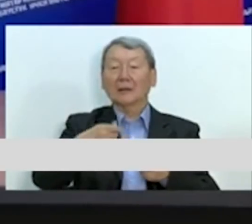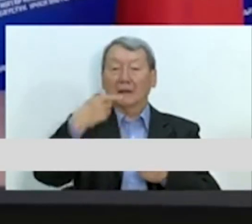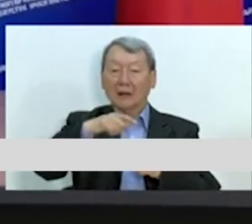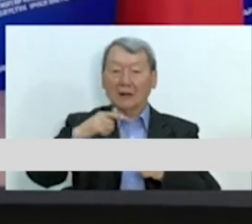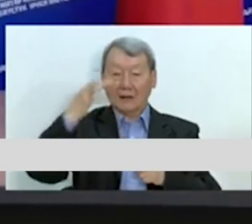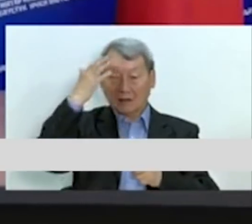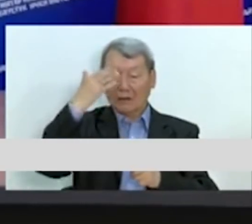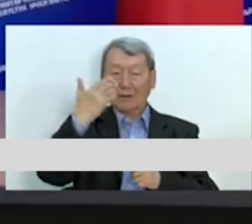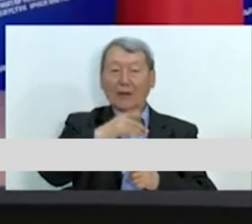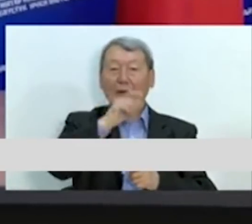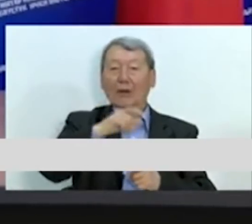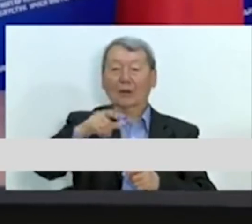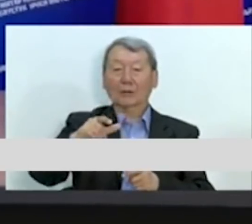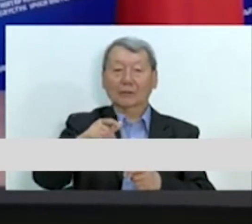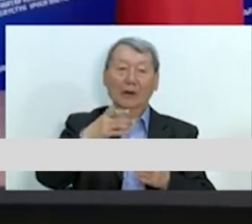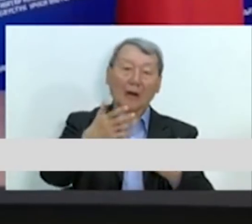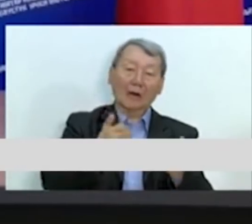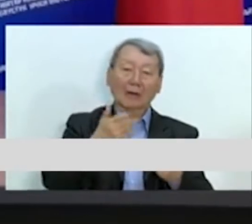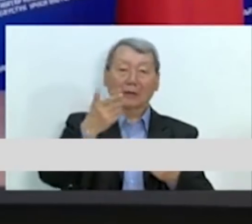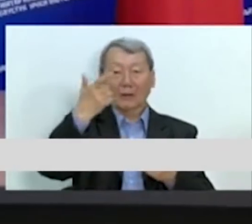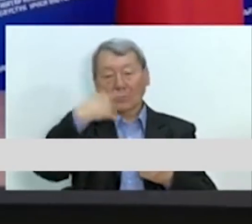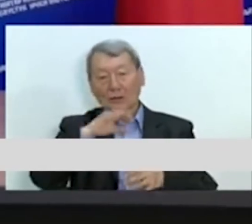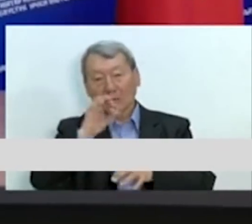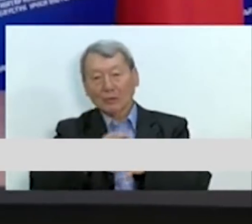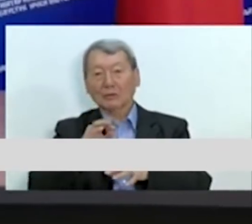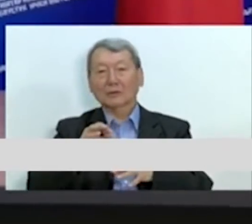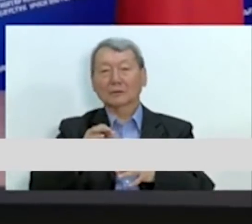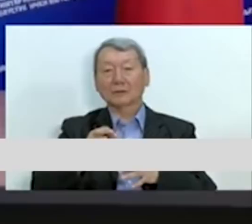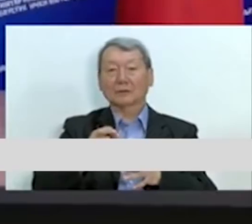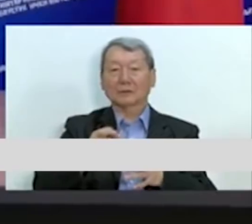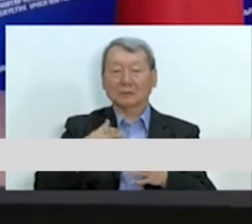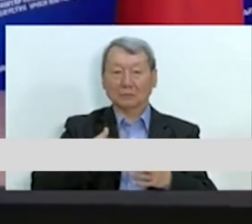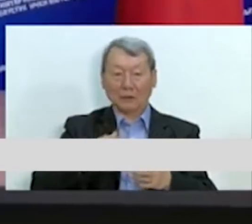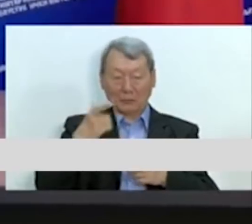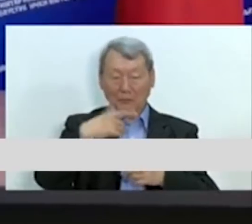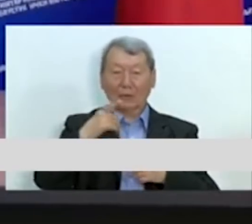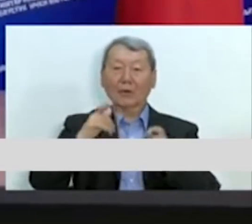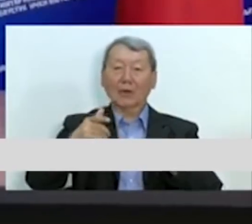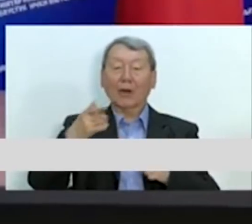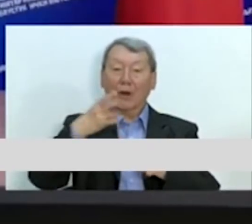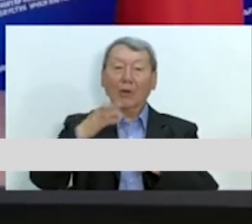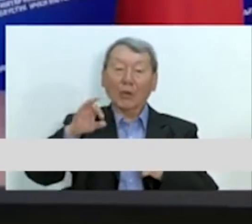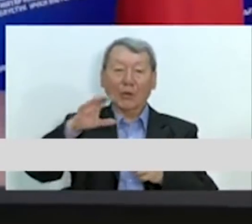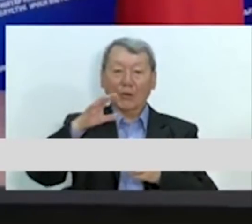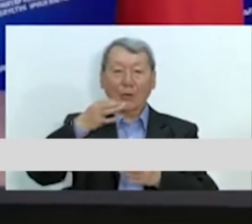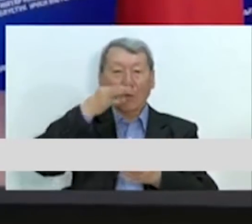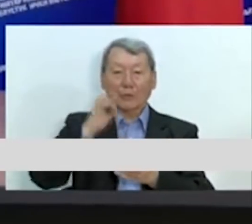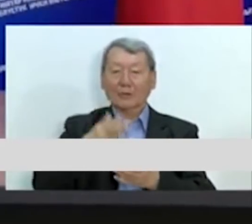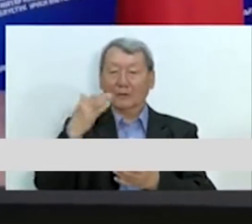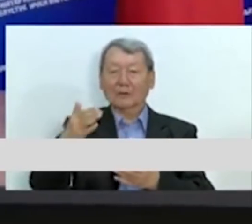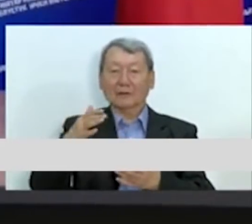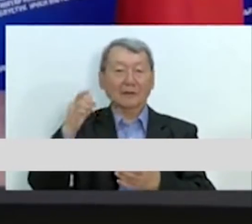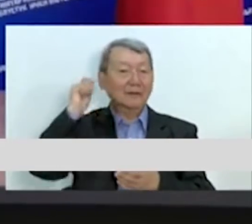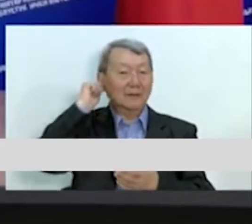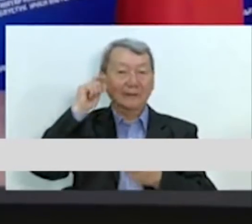сунуш ар бир адамдын эле колунан келе бербейт. Оорусам деле мен макулмун, бирок ушул тажрыйбамы